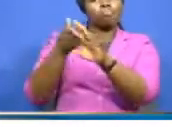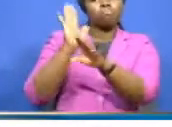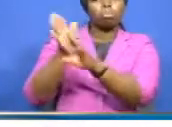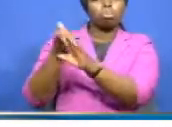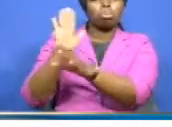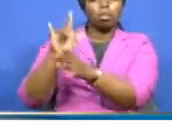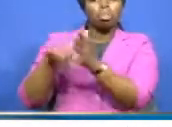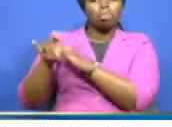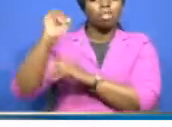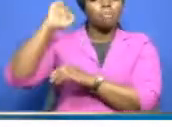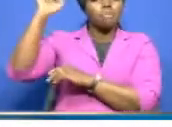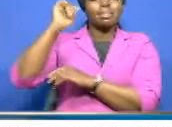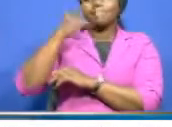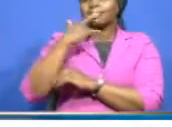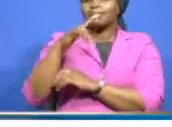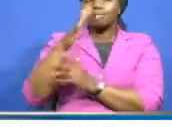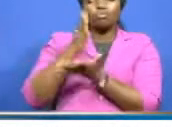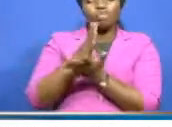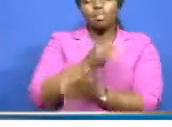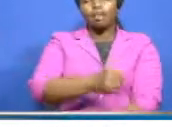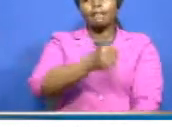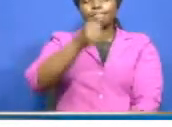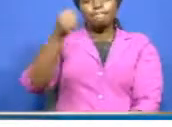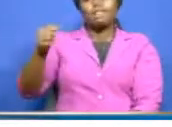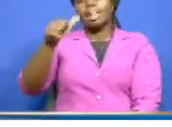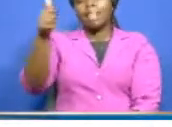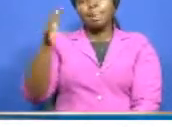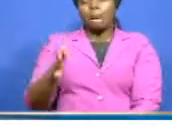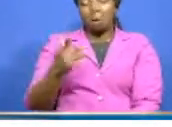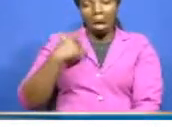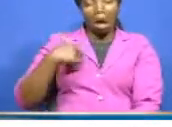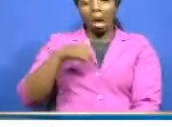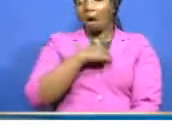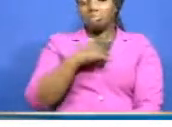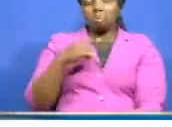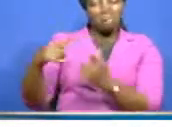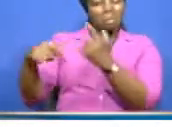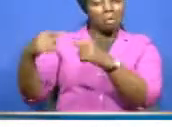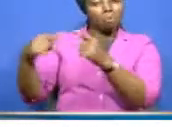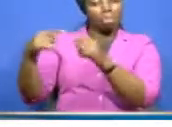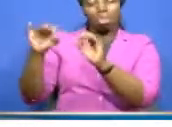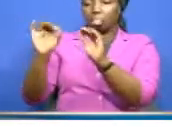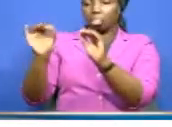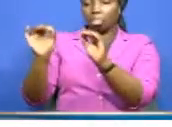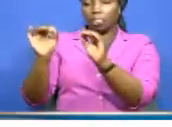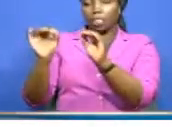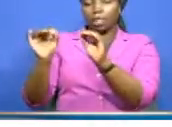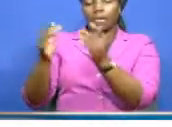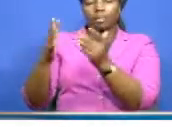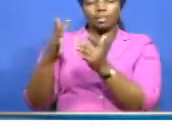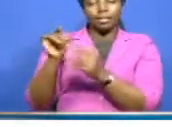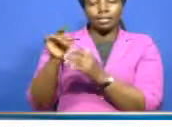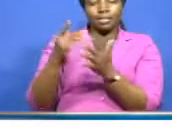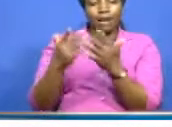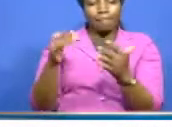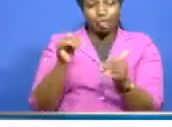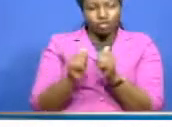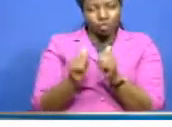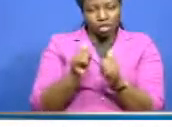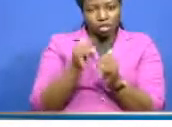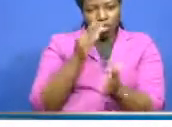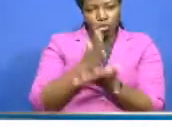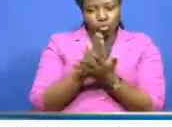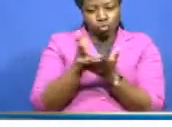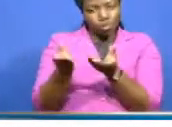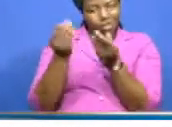na kusema kinapeleka mtu fulani, hapa hatutakuwa na mgombea ama pale hatutakuwa na mgombea, hilo ni jambo sana ambalo ni la